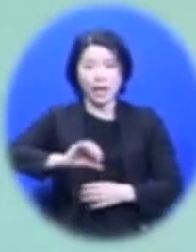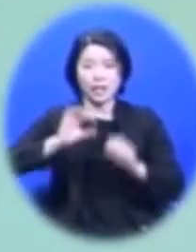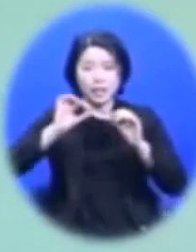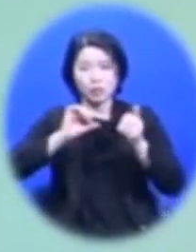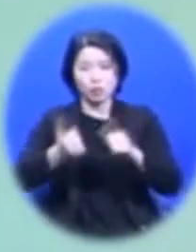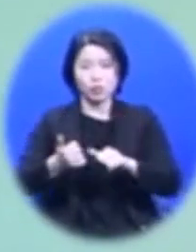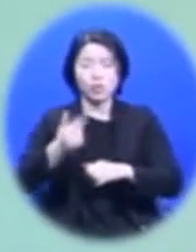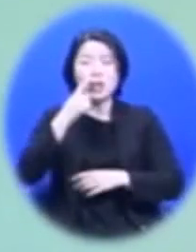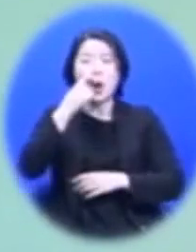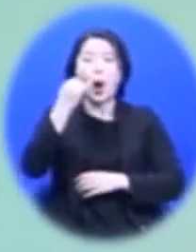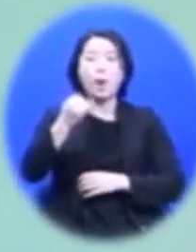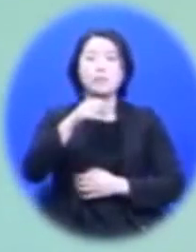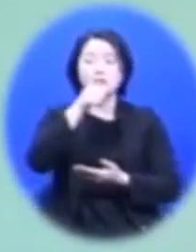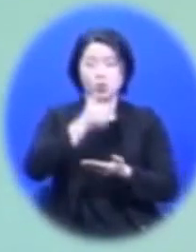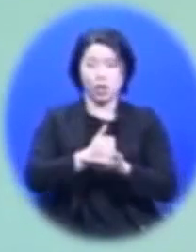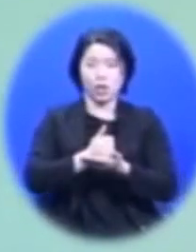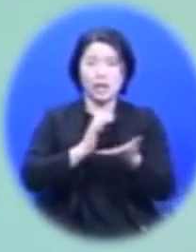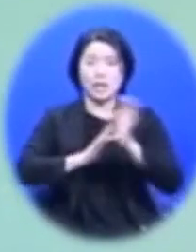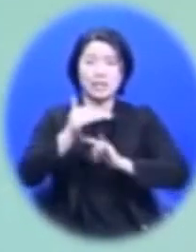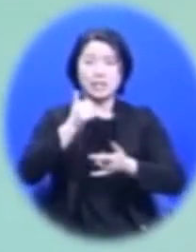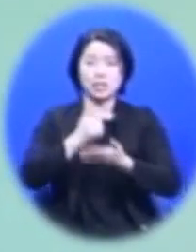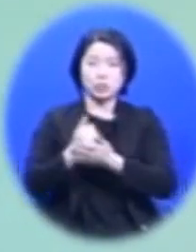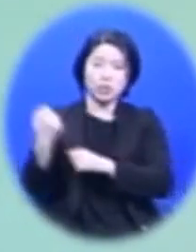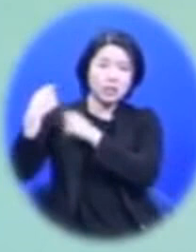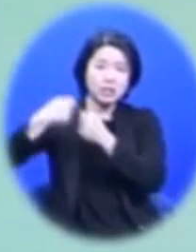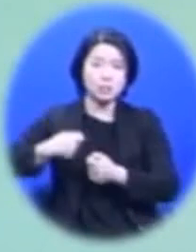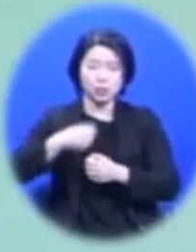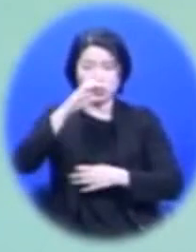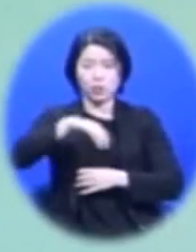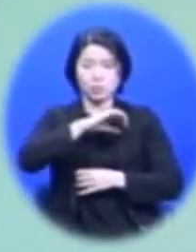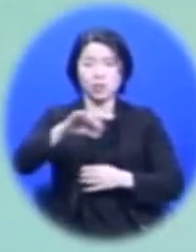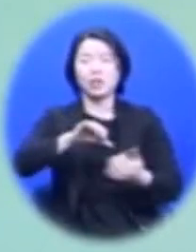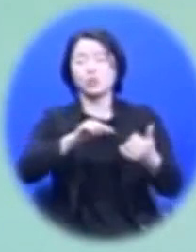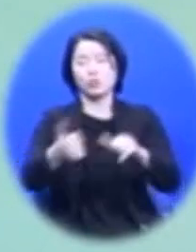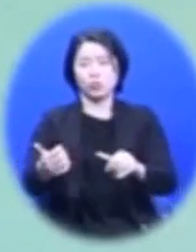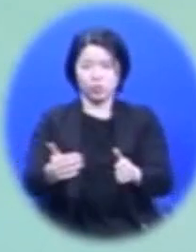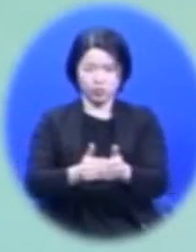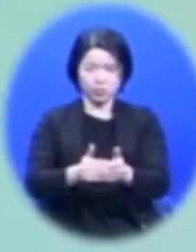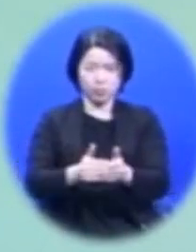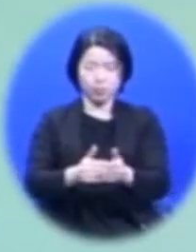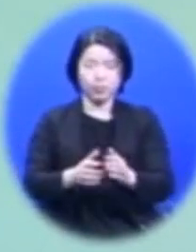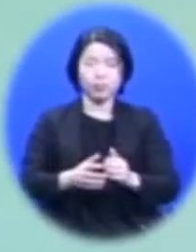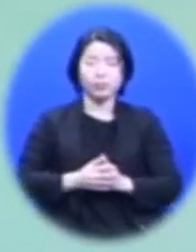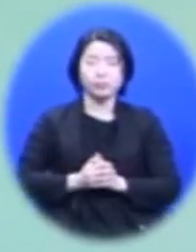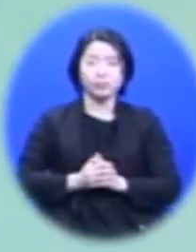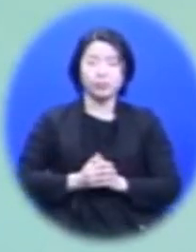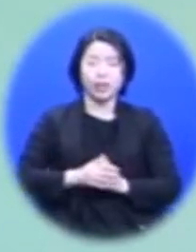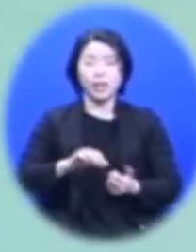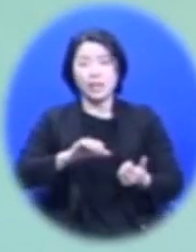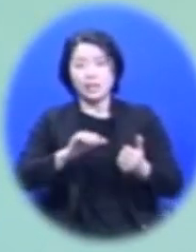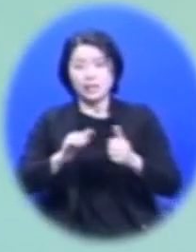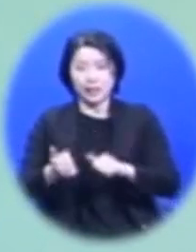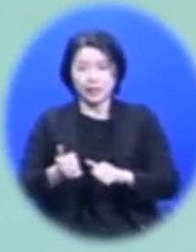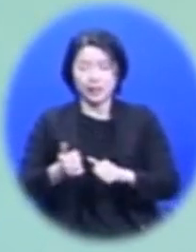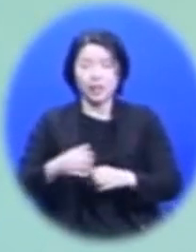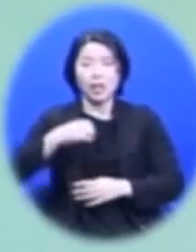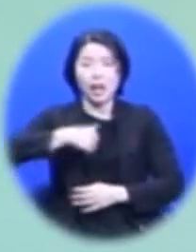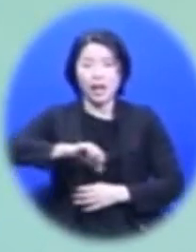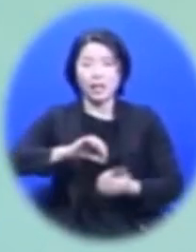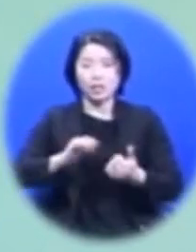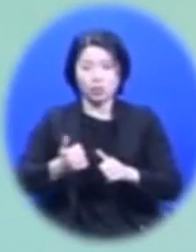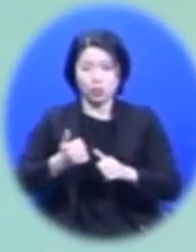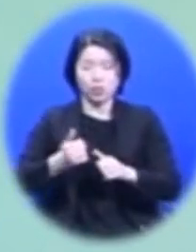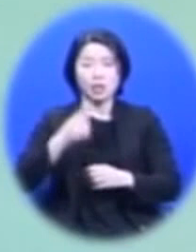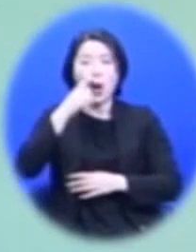죄 예수님께서 짊어지시고 십자가에 죽으셨습니다. 자식도 죽인 어미의